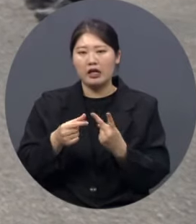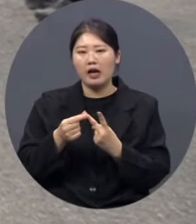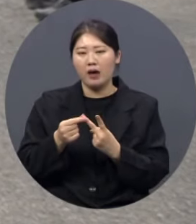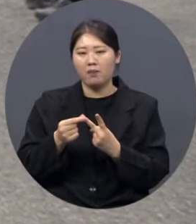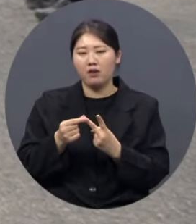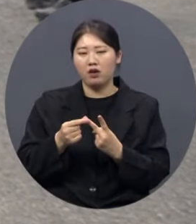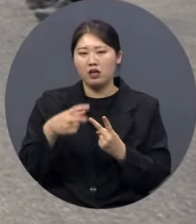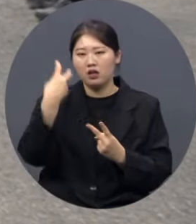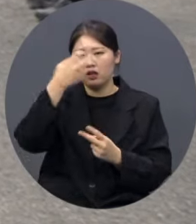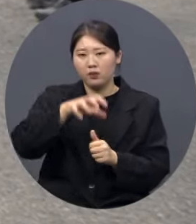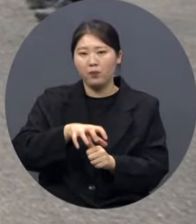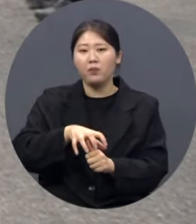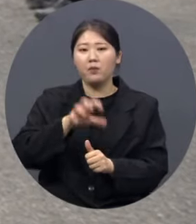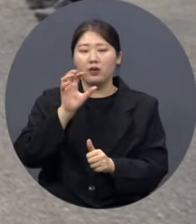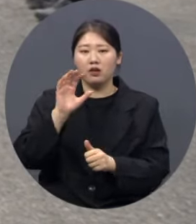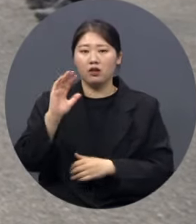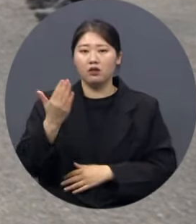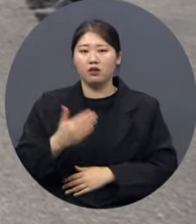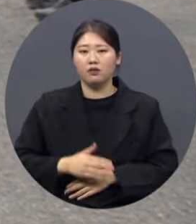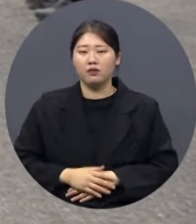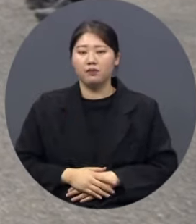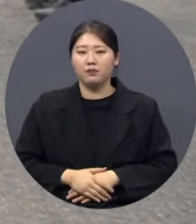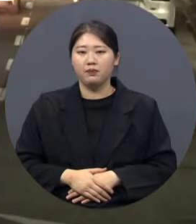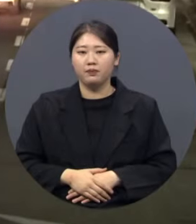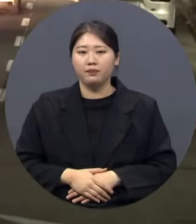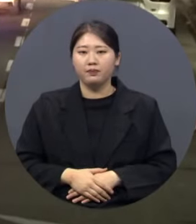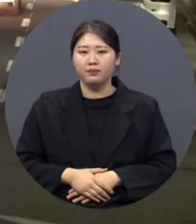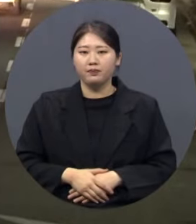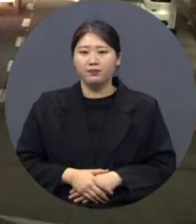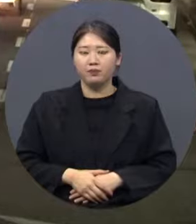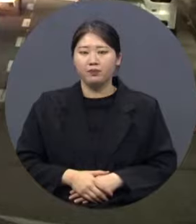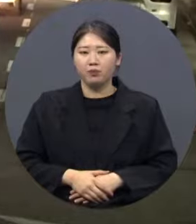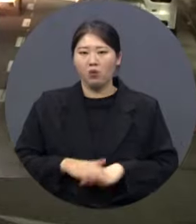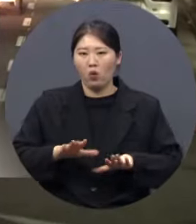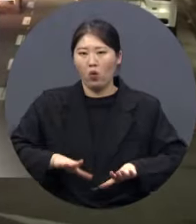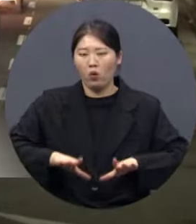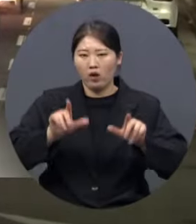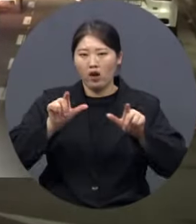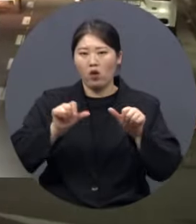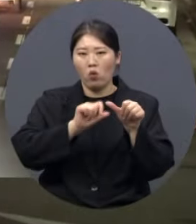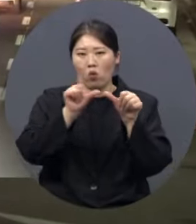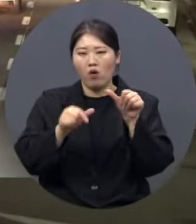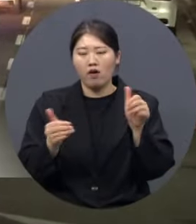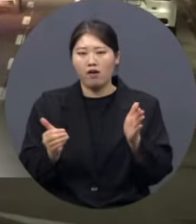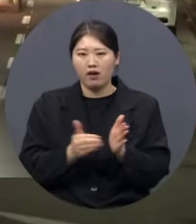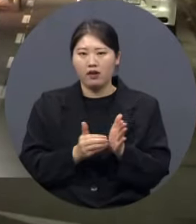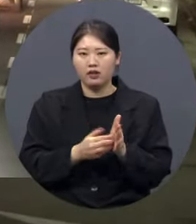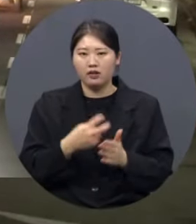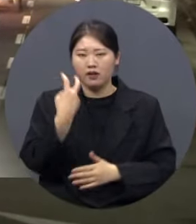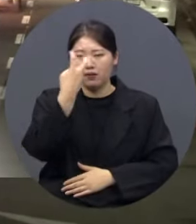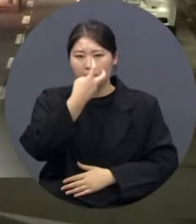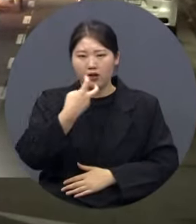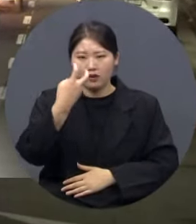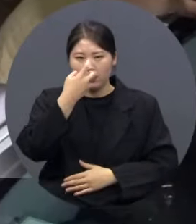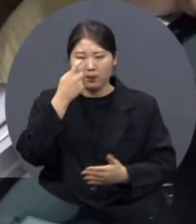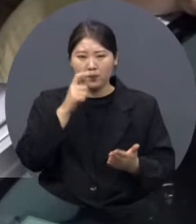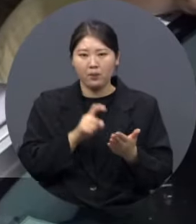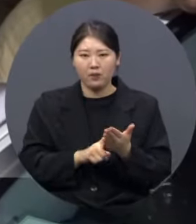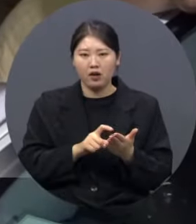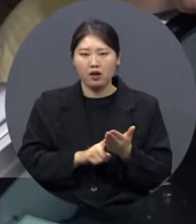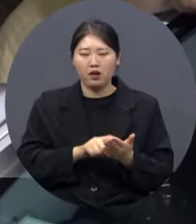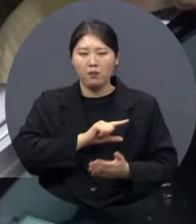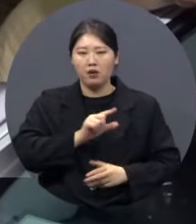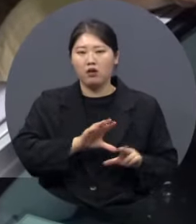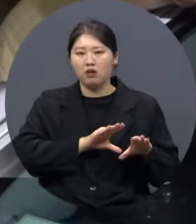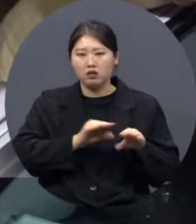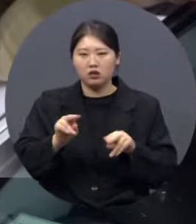1명이 단속 수치 미달로 훈방 조치됐습니다. 올 들어 5월까지 경찰의 단속에 걸려 면허 정지나 취소